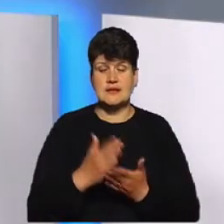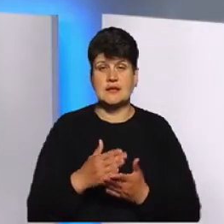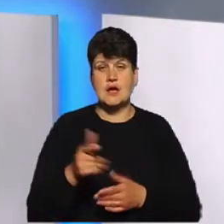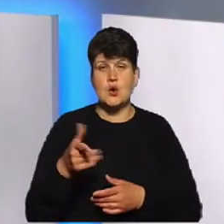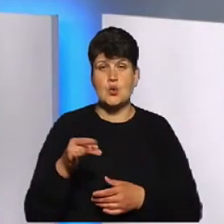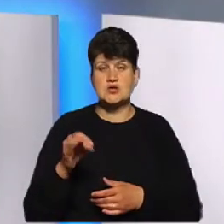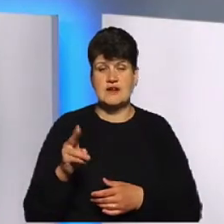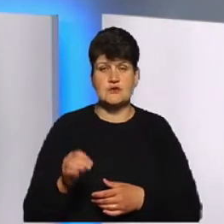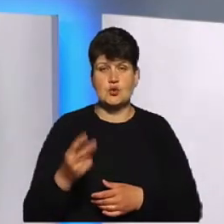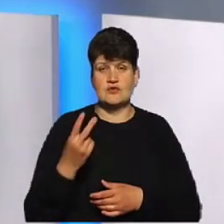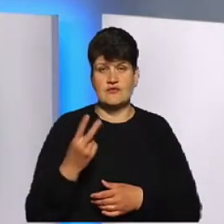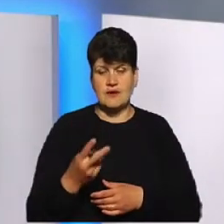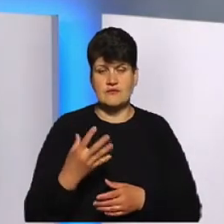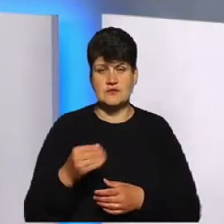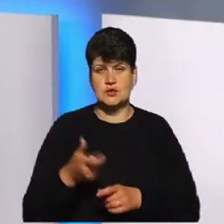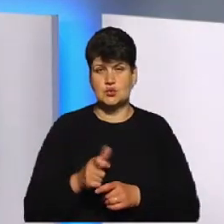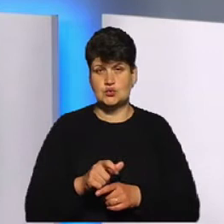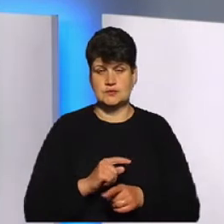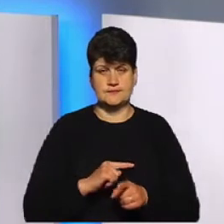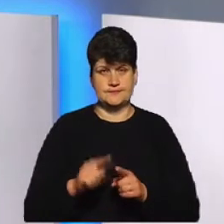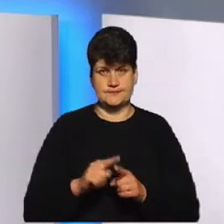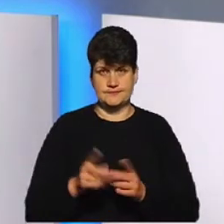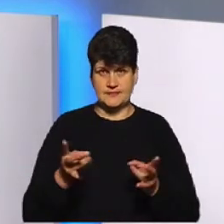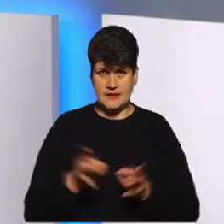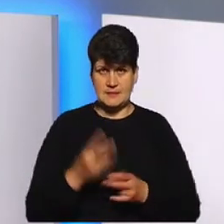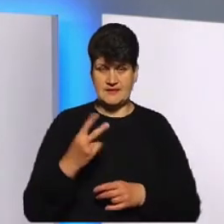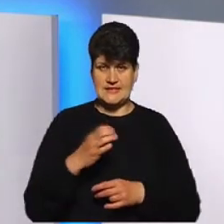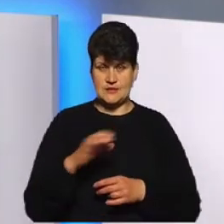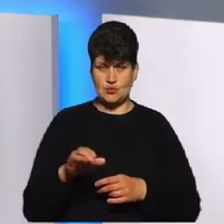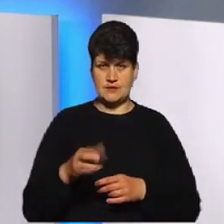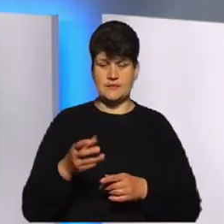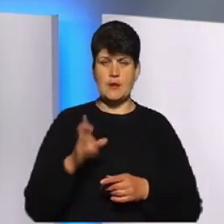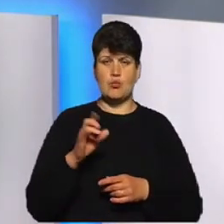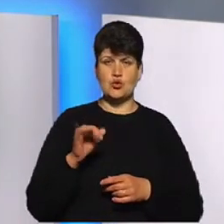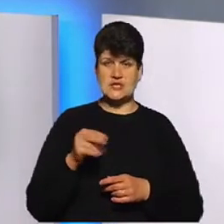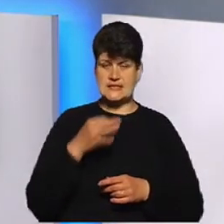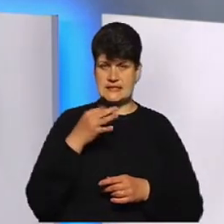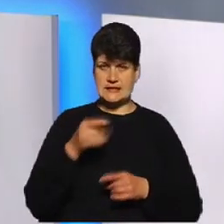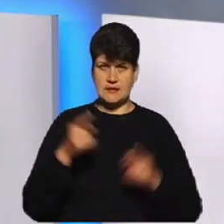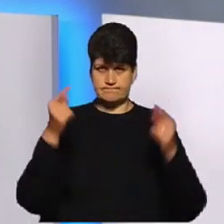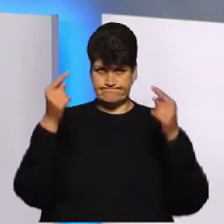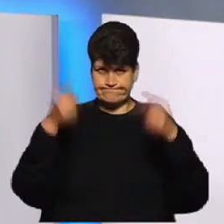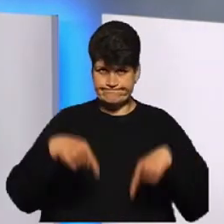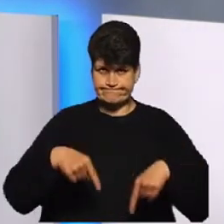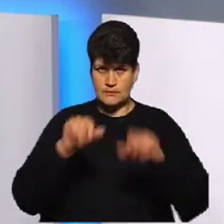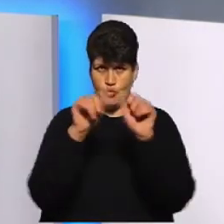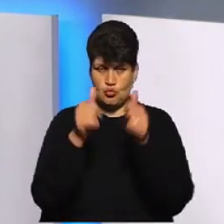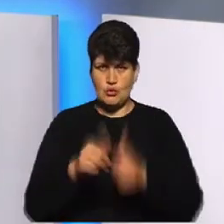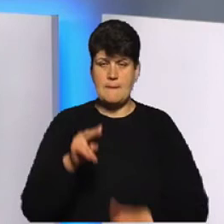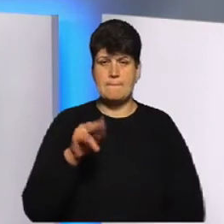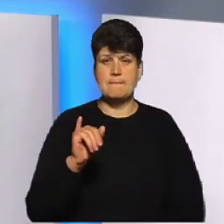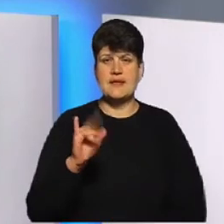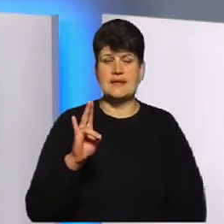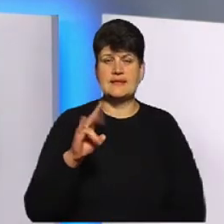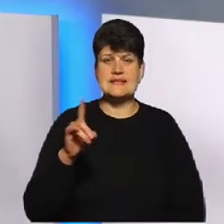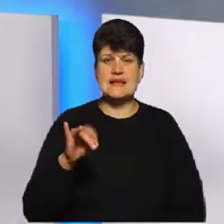мусимо пришвидшуватись, буквально 20 секунд. Про Бучач, ви згадали, там нещодавно ввалилася остання скульптура Пінзеля. Я говорив про це із головою громади Віталієм Фрейяком. Якщо